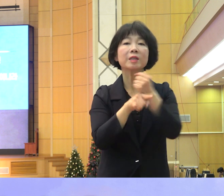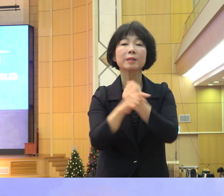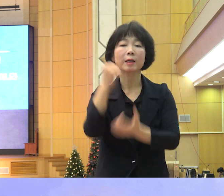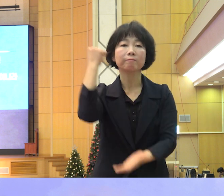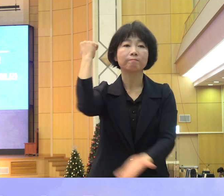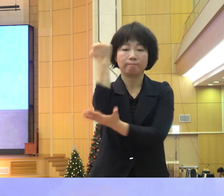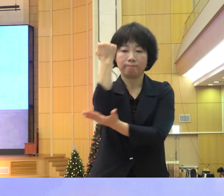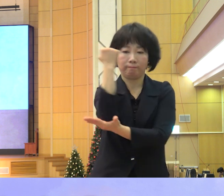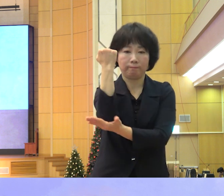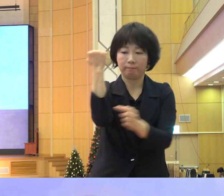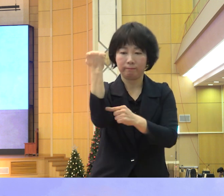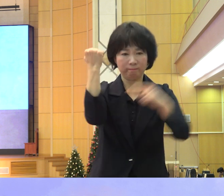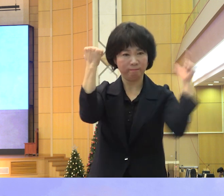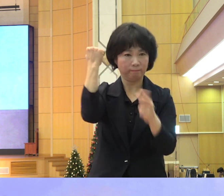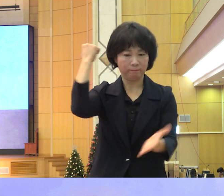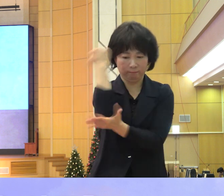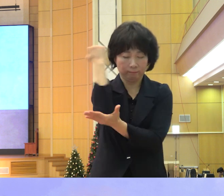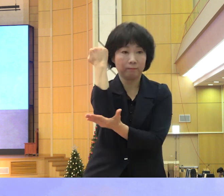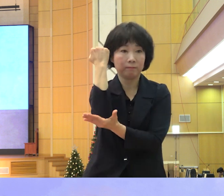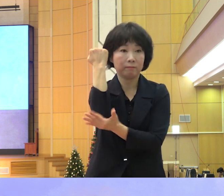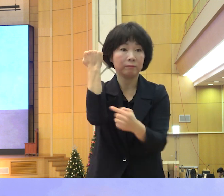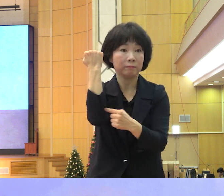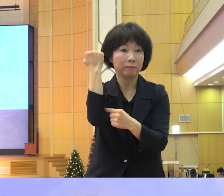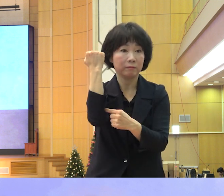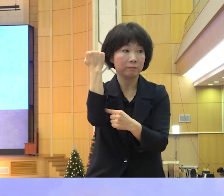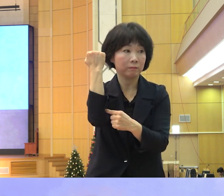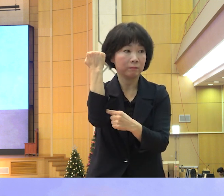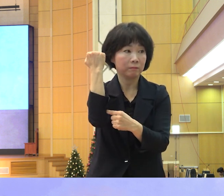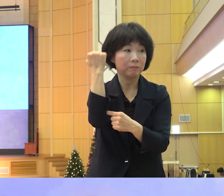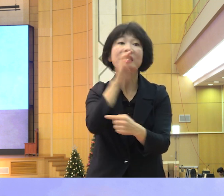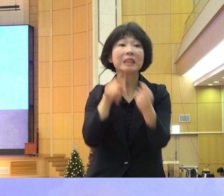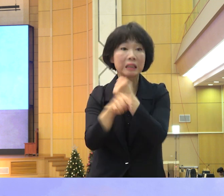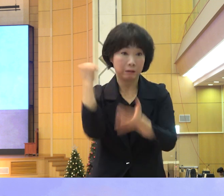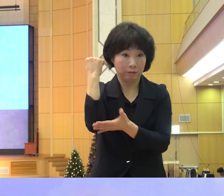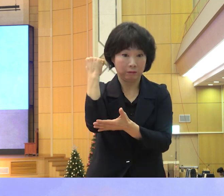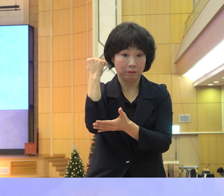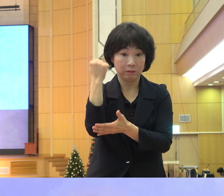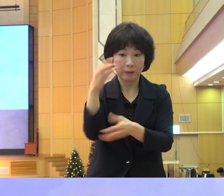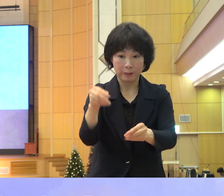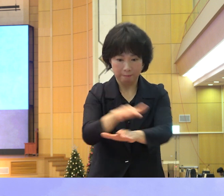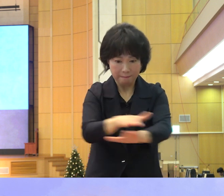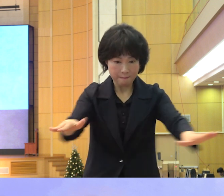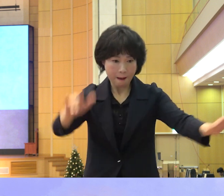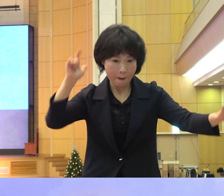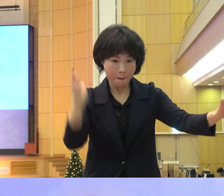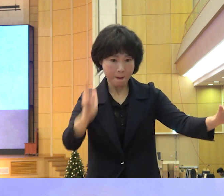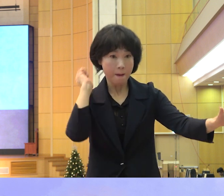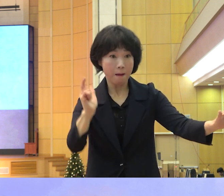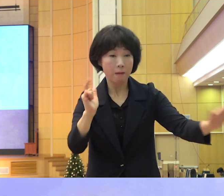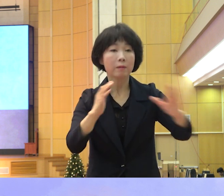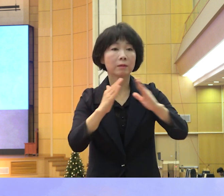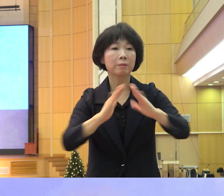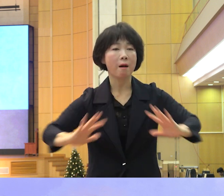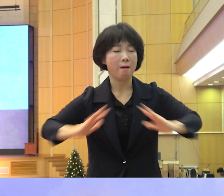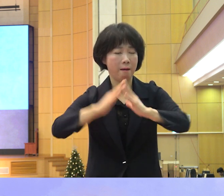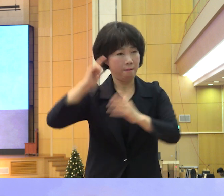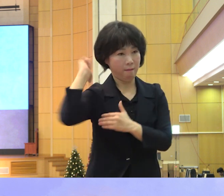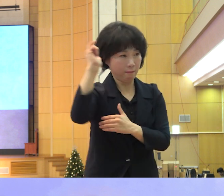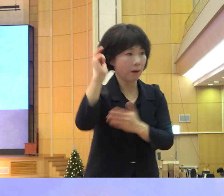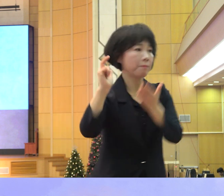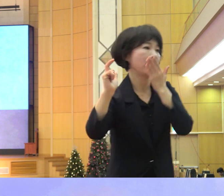탁 버티고 서 있고, 터가 반석 위에 탁 견고해야 그 집이 제대로 서 있는